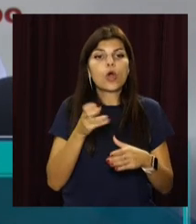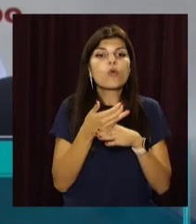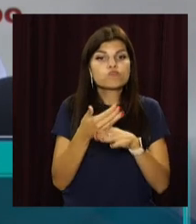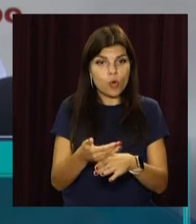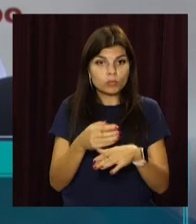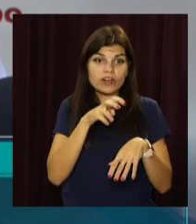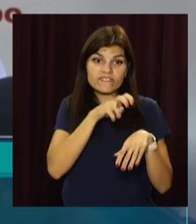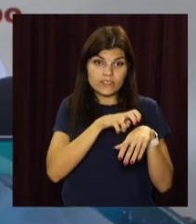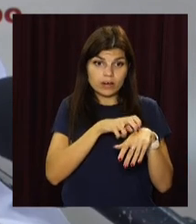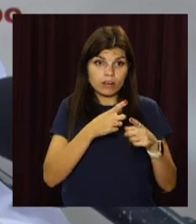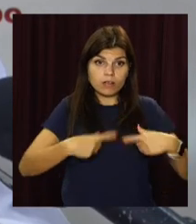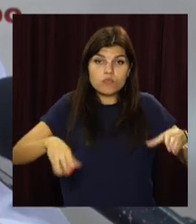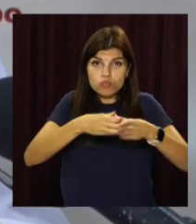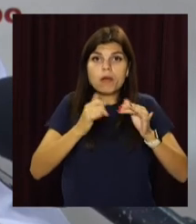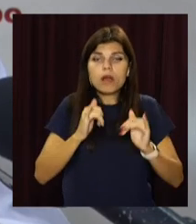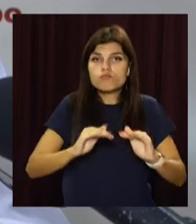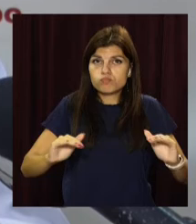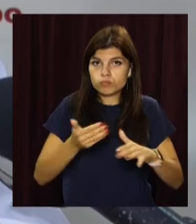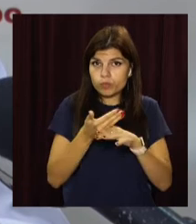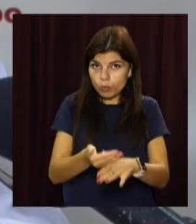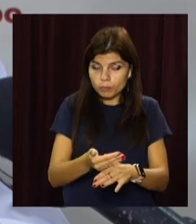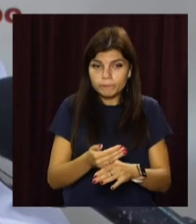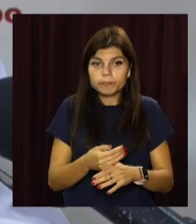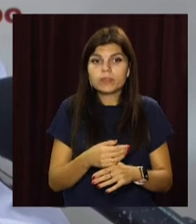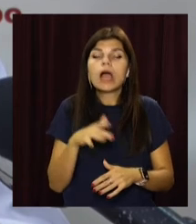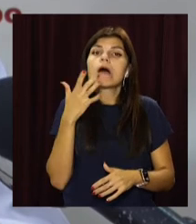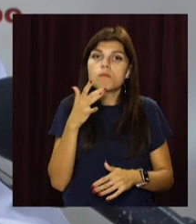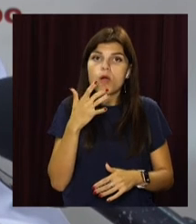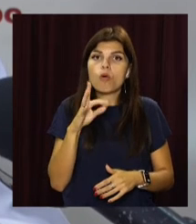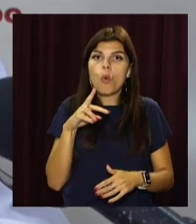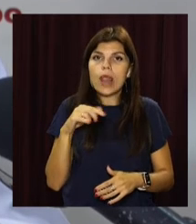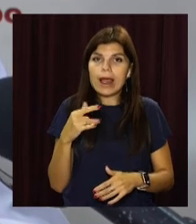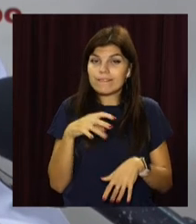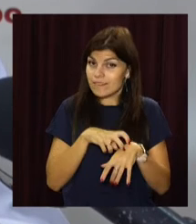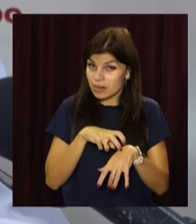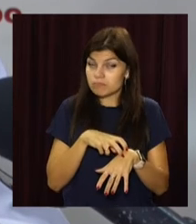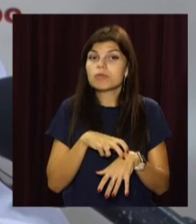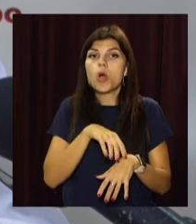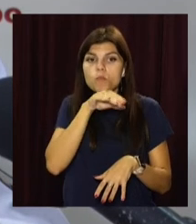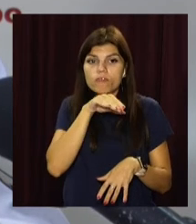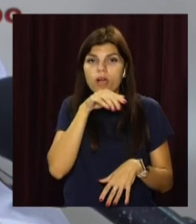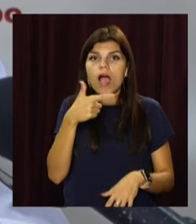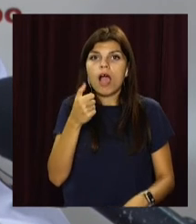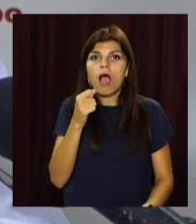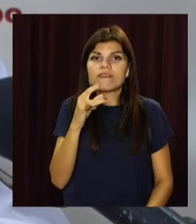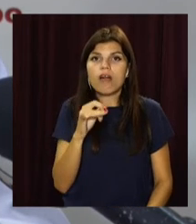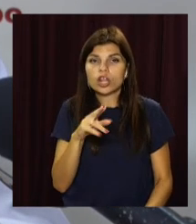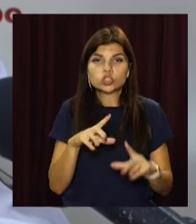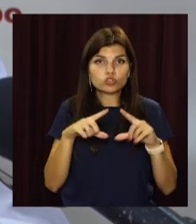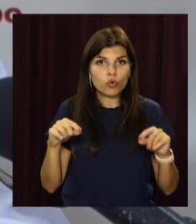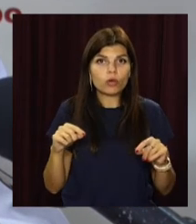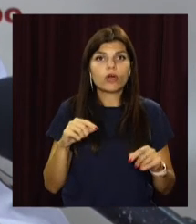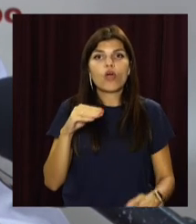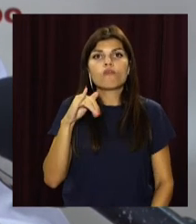врачей, врачи объединяются ради помощи детям» с участием наших американских коллег, в частности профессора Гарвардской школы